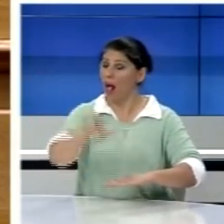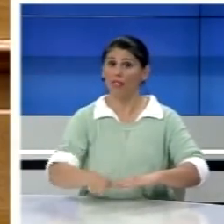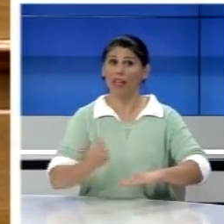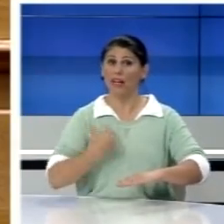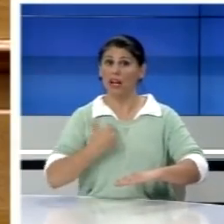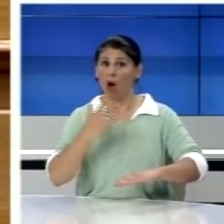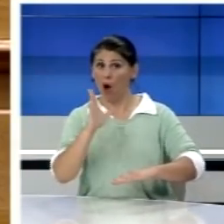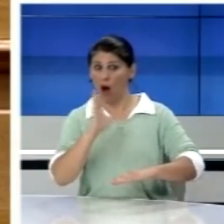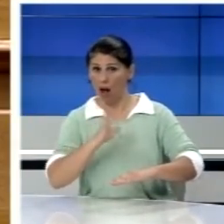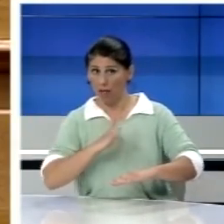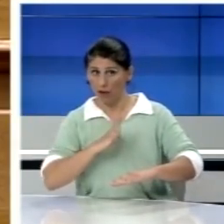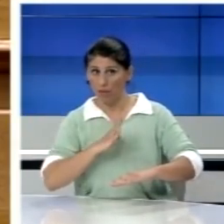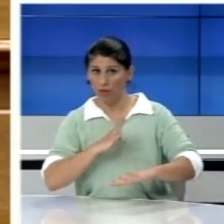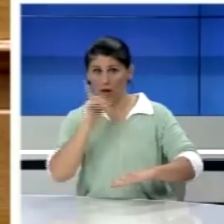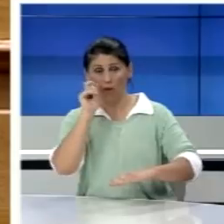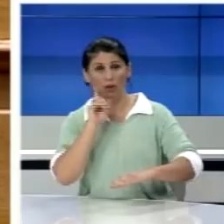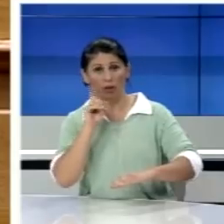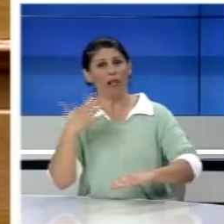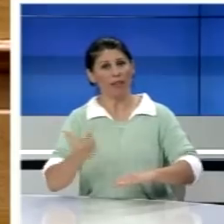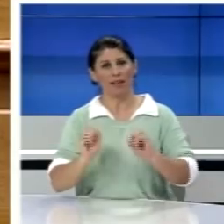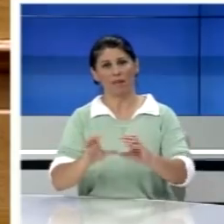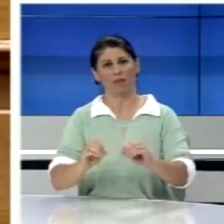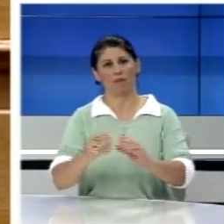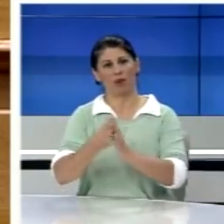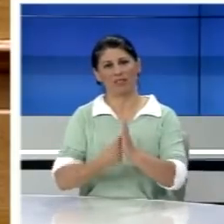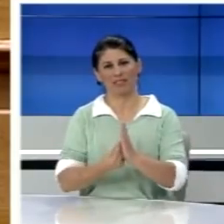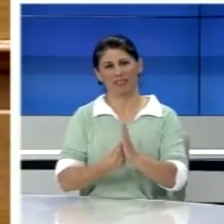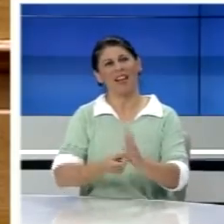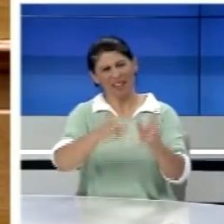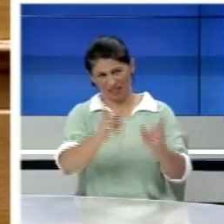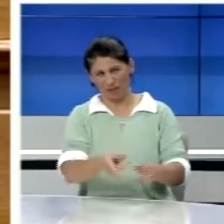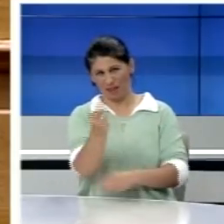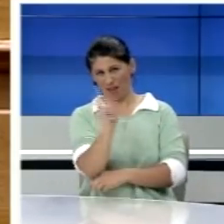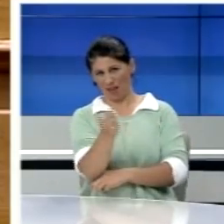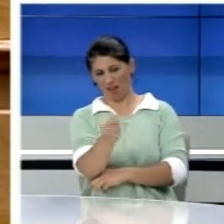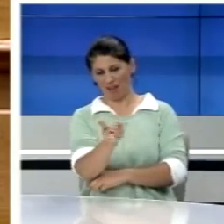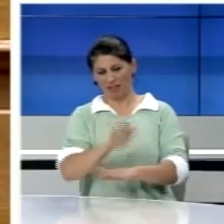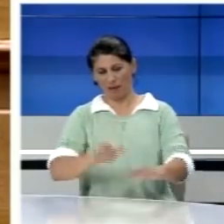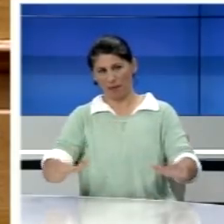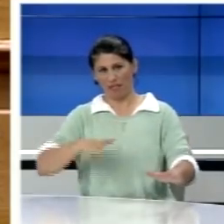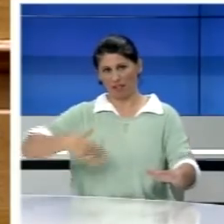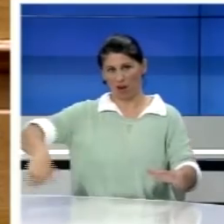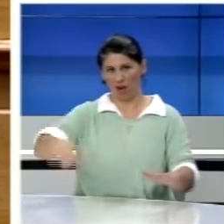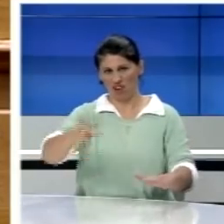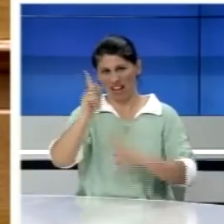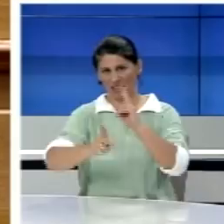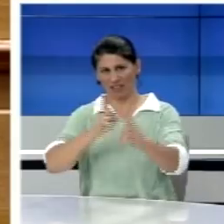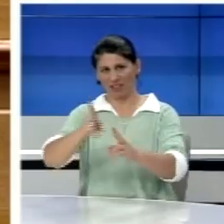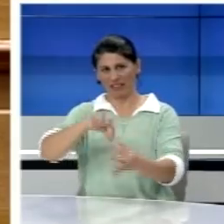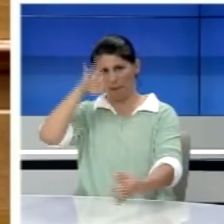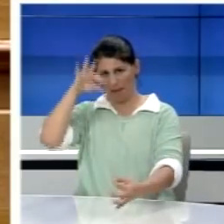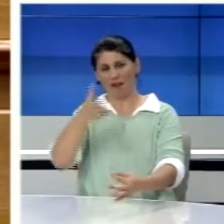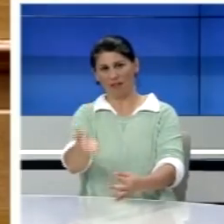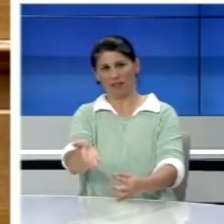θα έχει την εκπαίδευση που το αξίζει. Και σταματήστε να κουνάτε το δάχτυλο στα παιδιά του λαού μας, να τους κατηγορείτε για